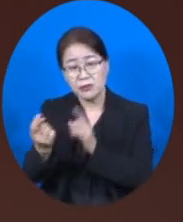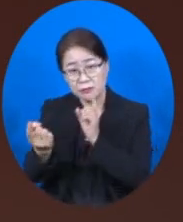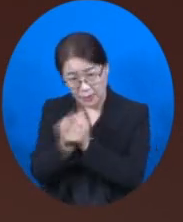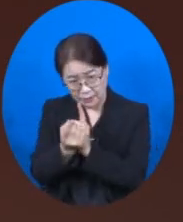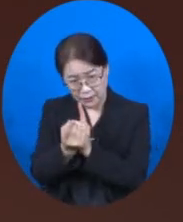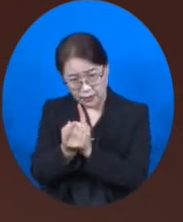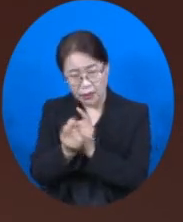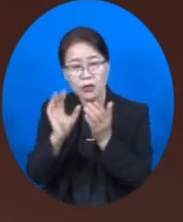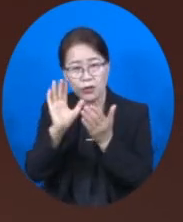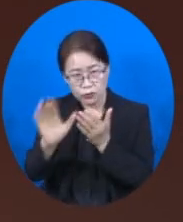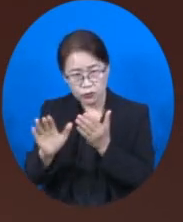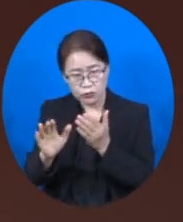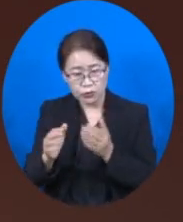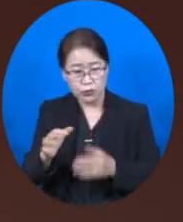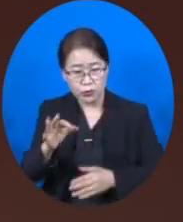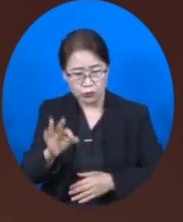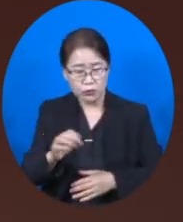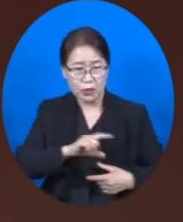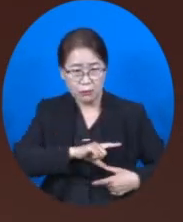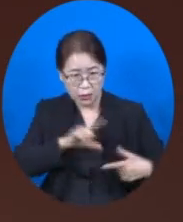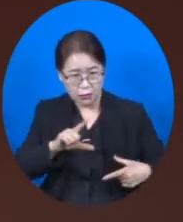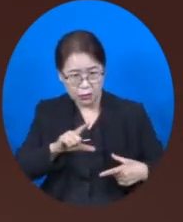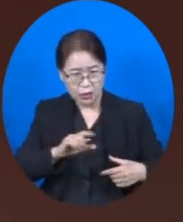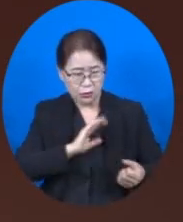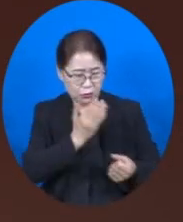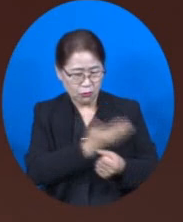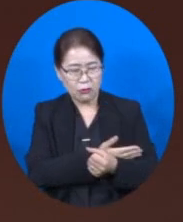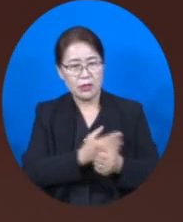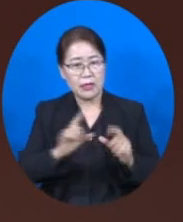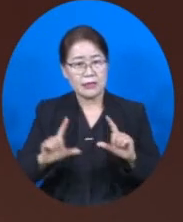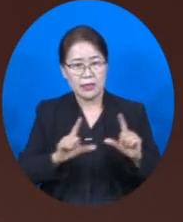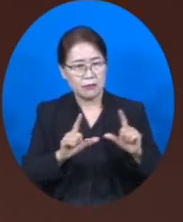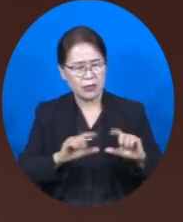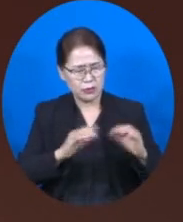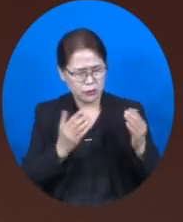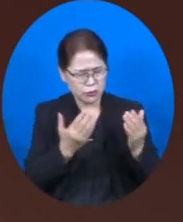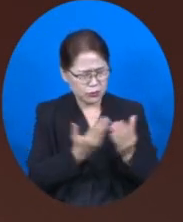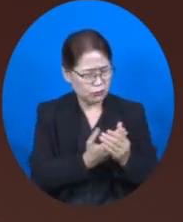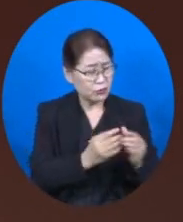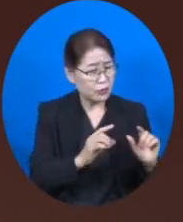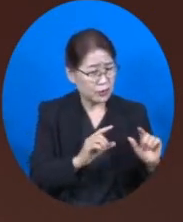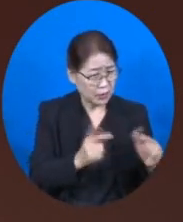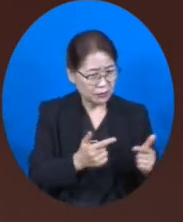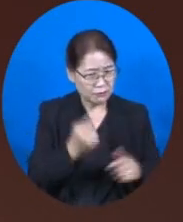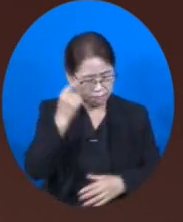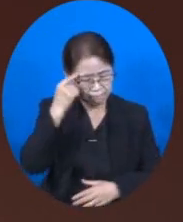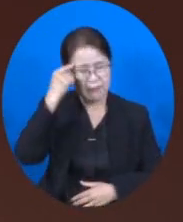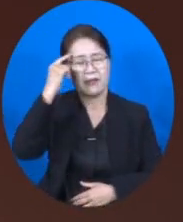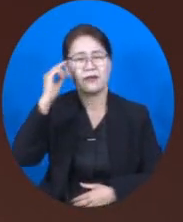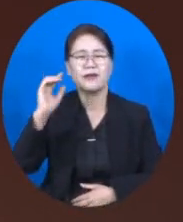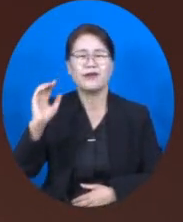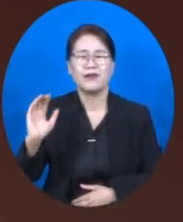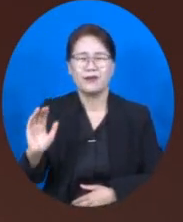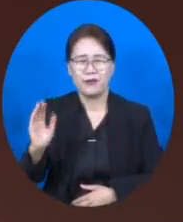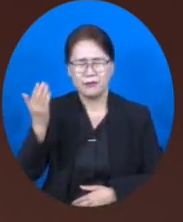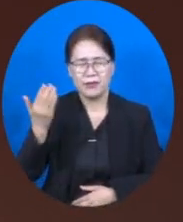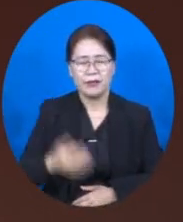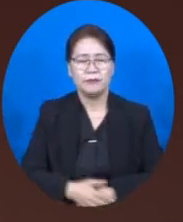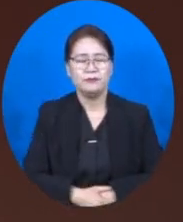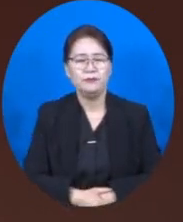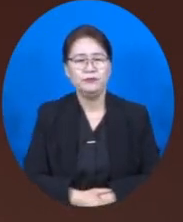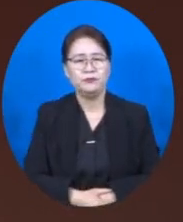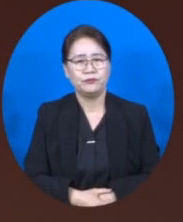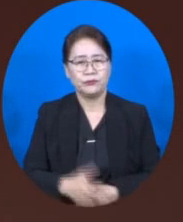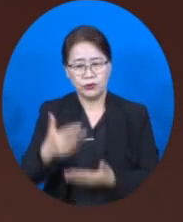나니까 돈과 명예와 권력이 인생의 전부가 아니라고 하는 것을 깨닫게 된 것입니다